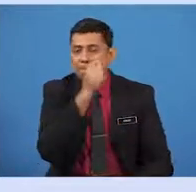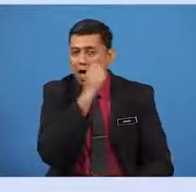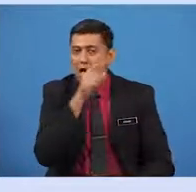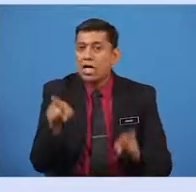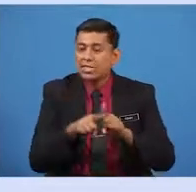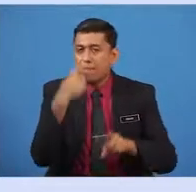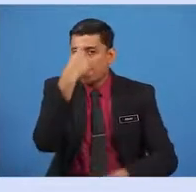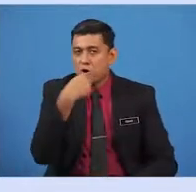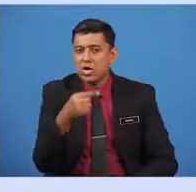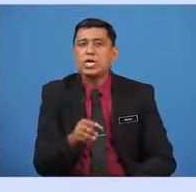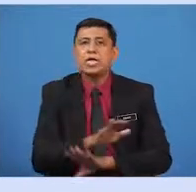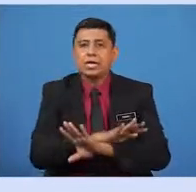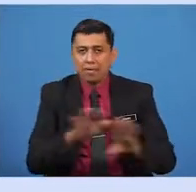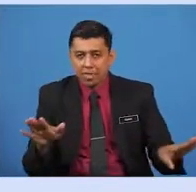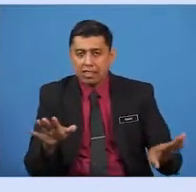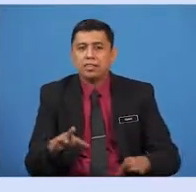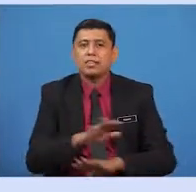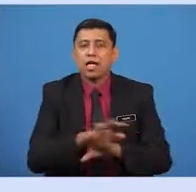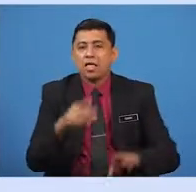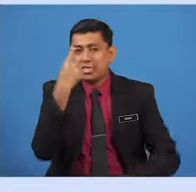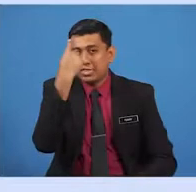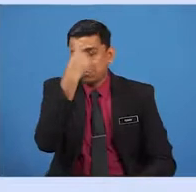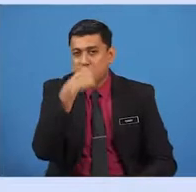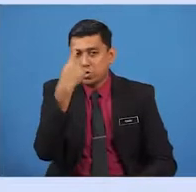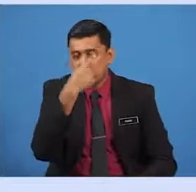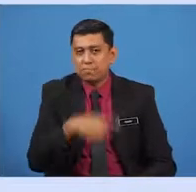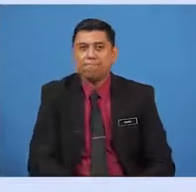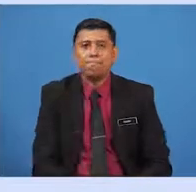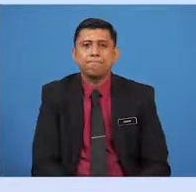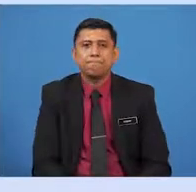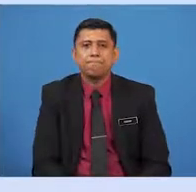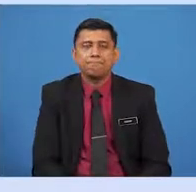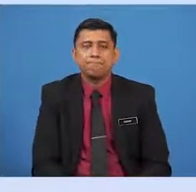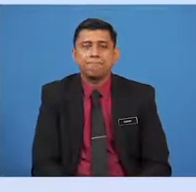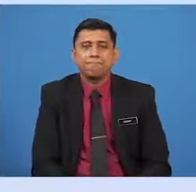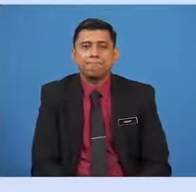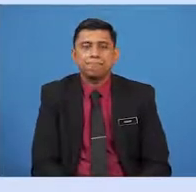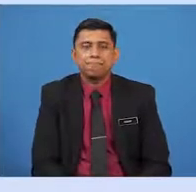senaraikan perbezaan antara kembar seiras dan kembar tidak seiras.